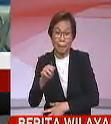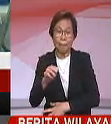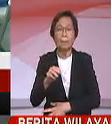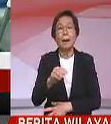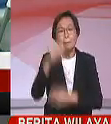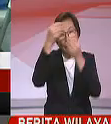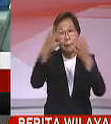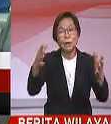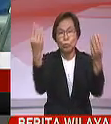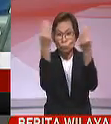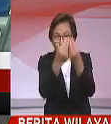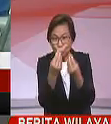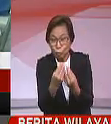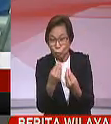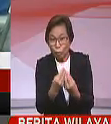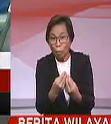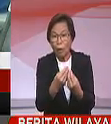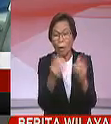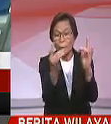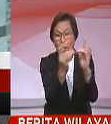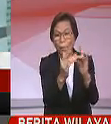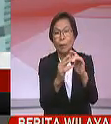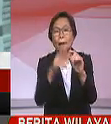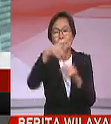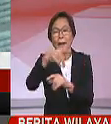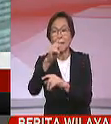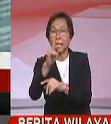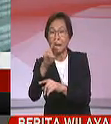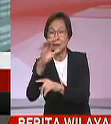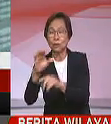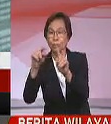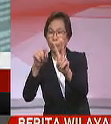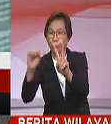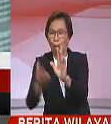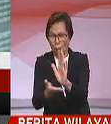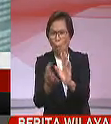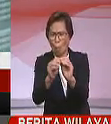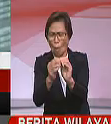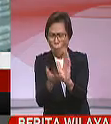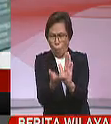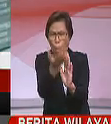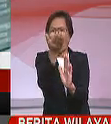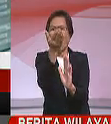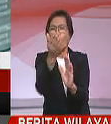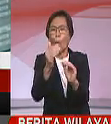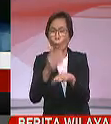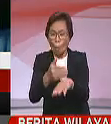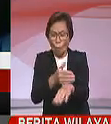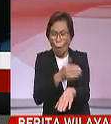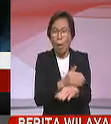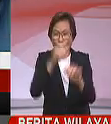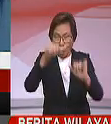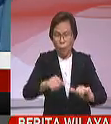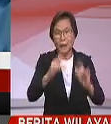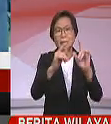memaklumkan capacity pikir Z2 populer kosong akan ditingkatkan supaya dapat menampung 10.000